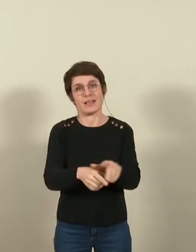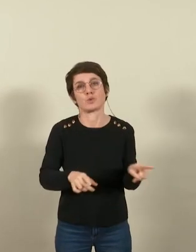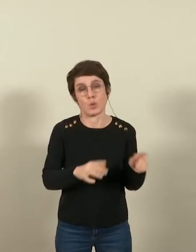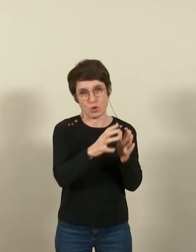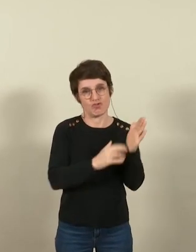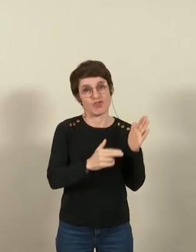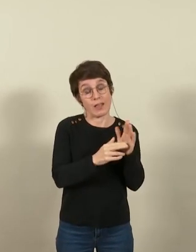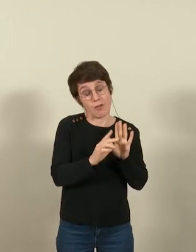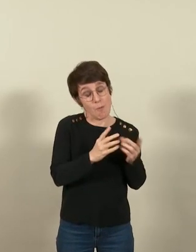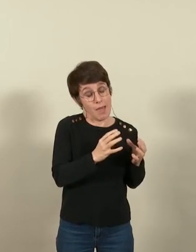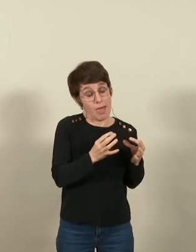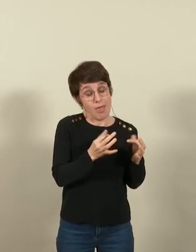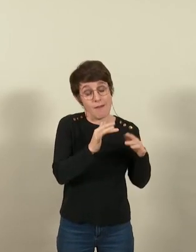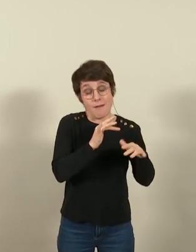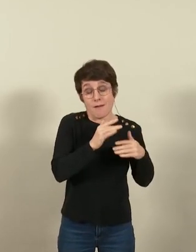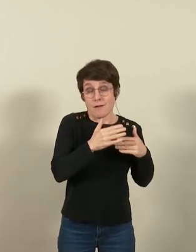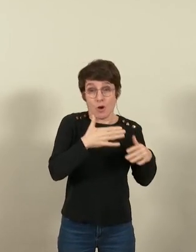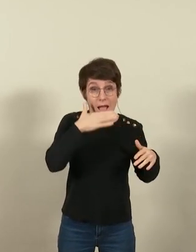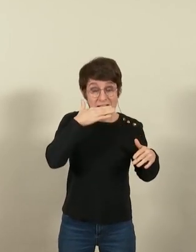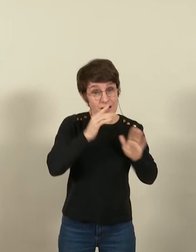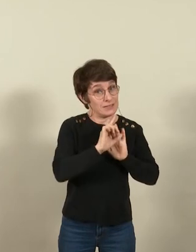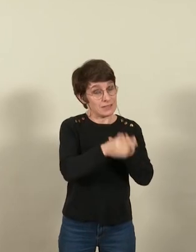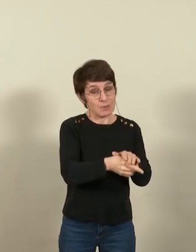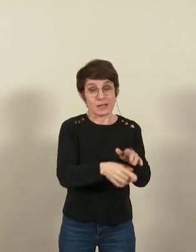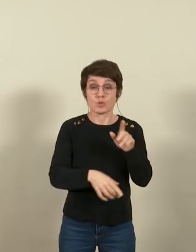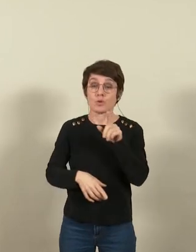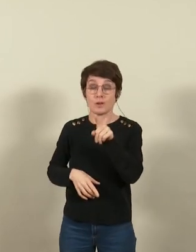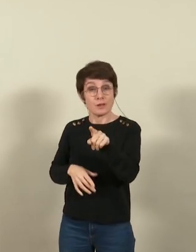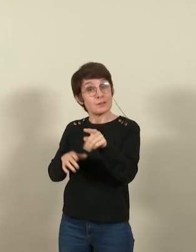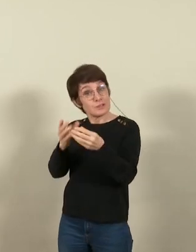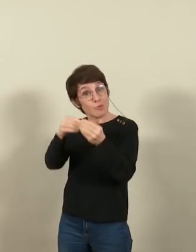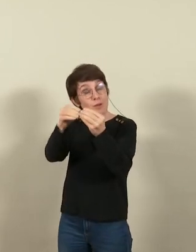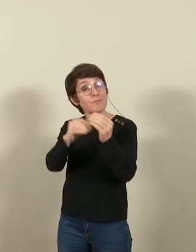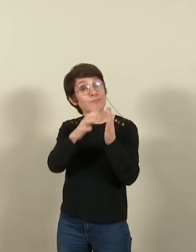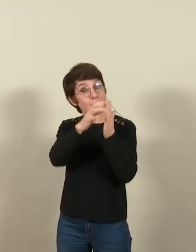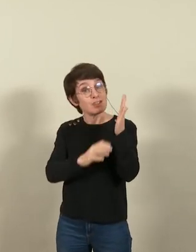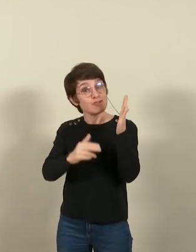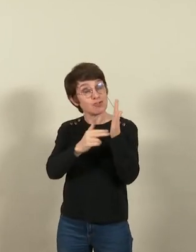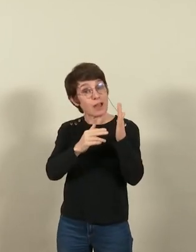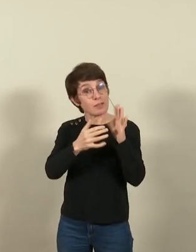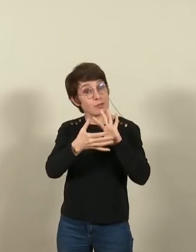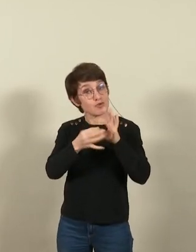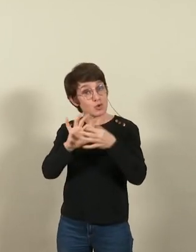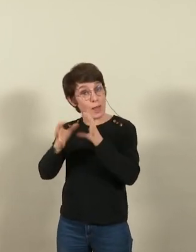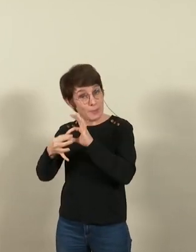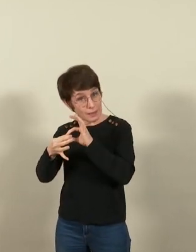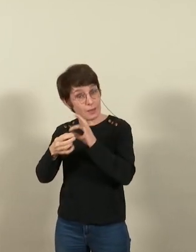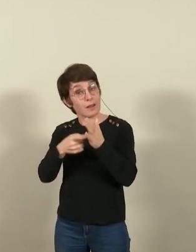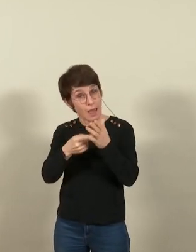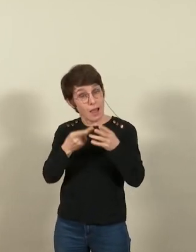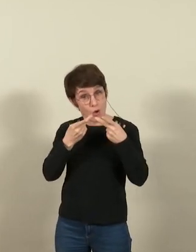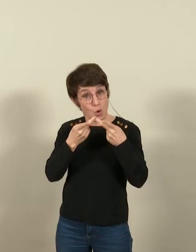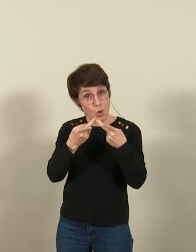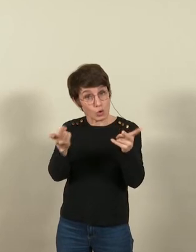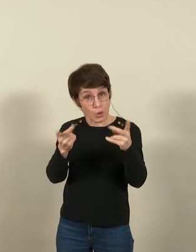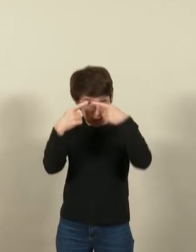discrimination la charte des GI autorise je vous rappelle que pour les Jeux Olympiques les hijab seront